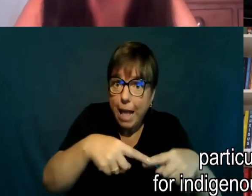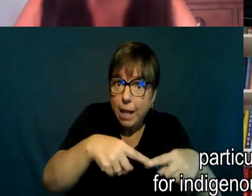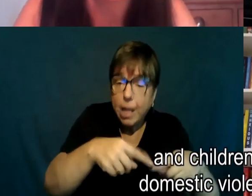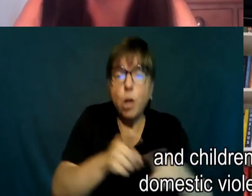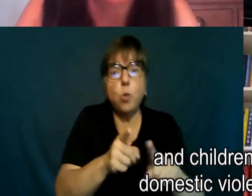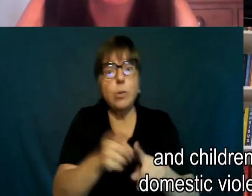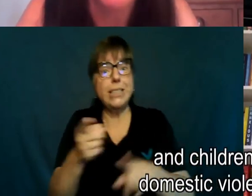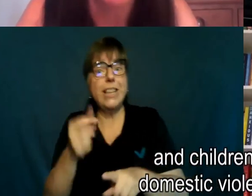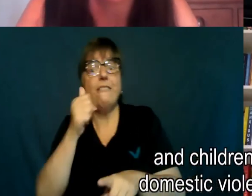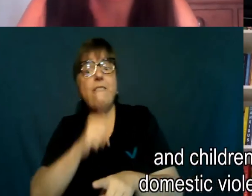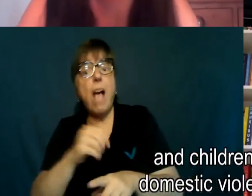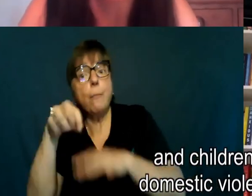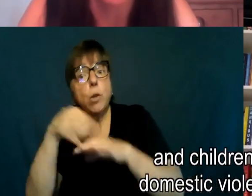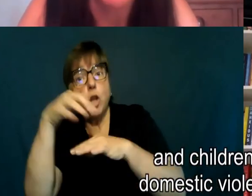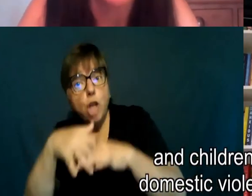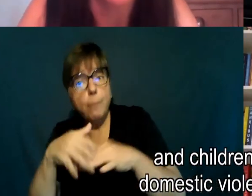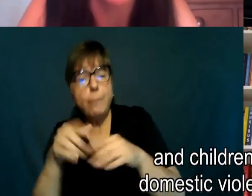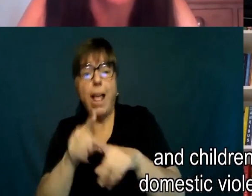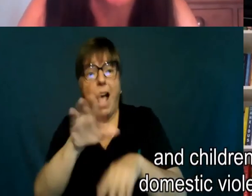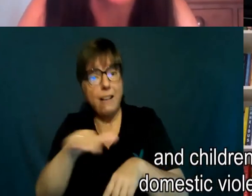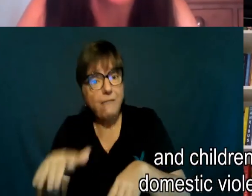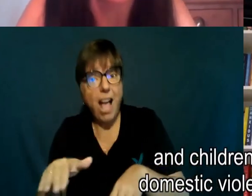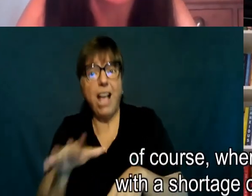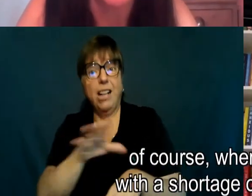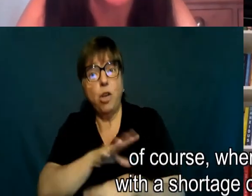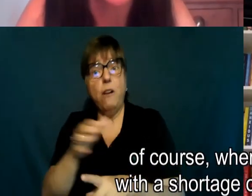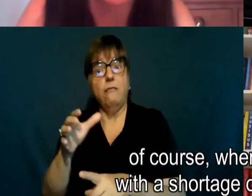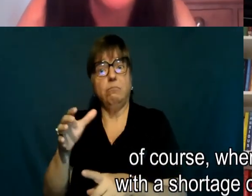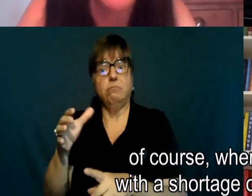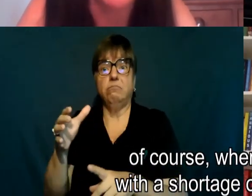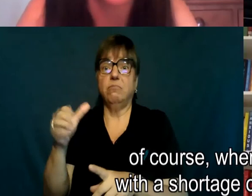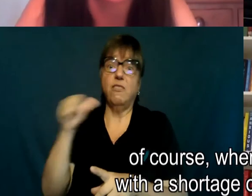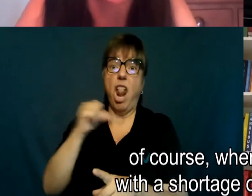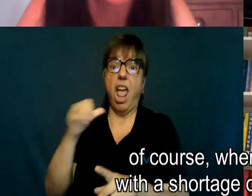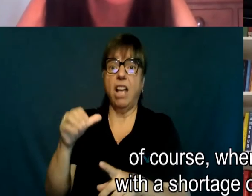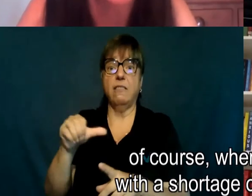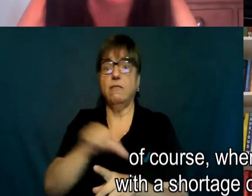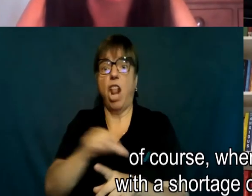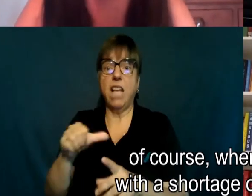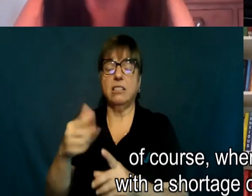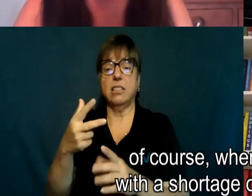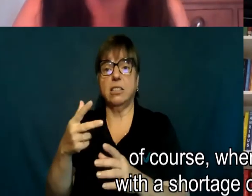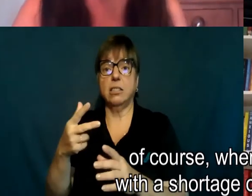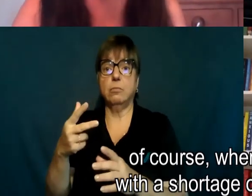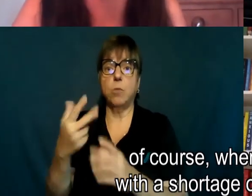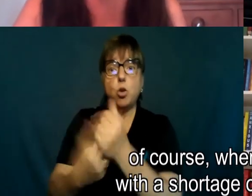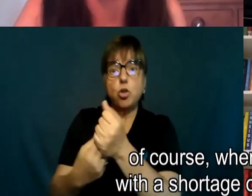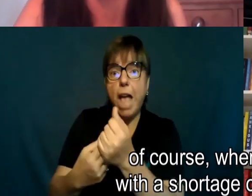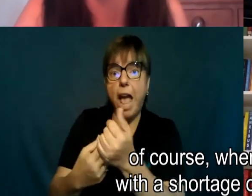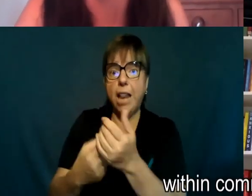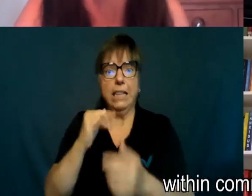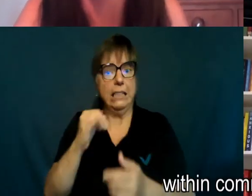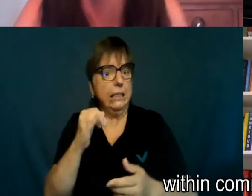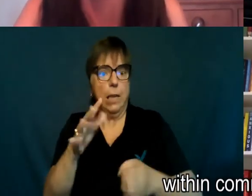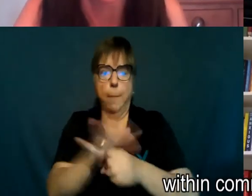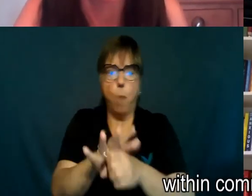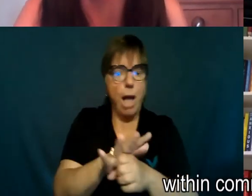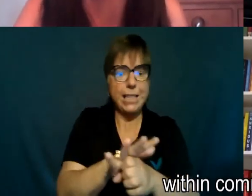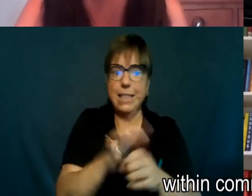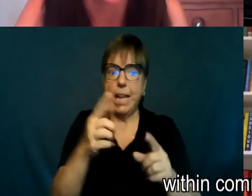autochtones et les enfants victimes de violences domestiques, notamment lorsqu'on a une insuffisance de logements